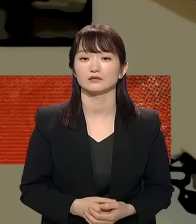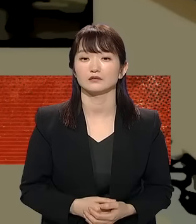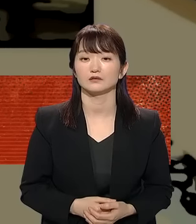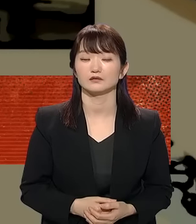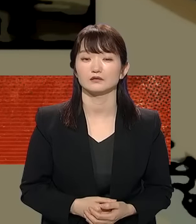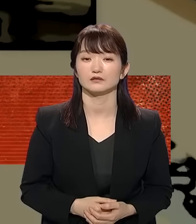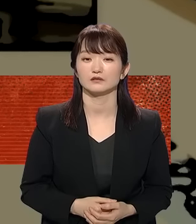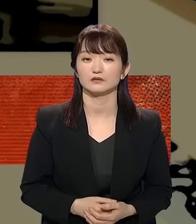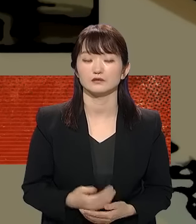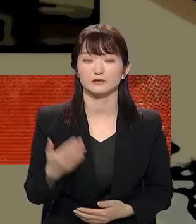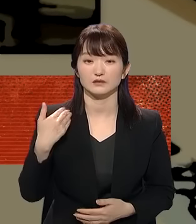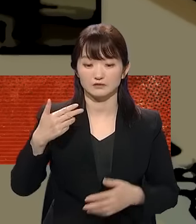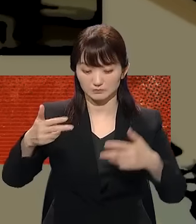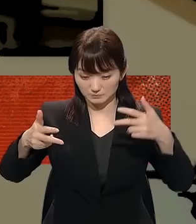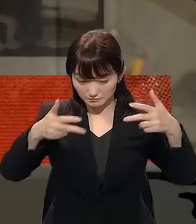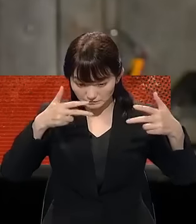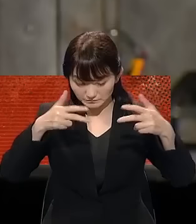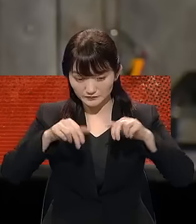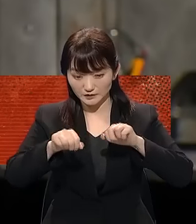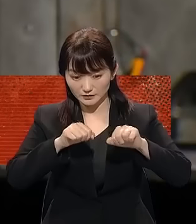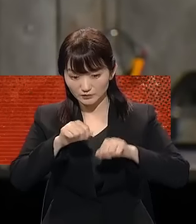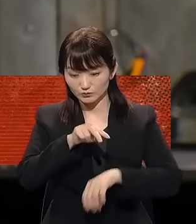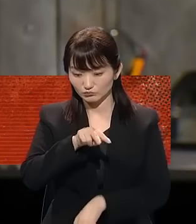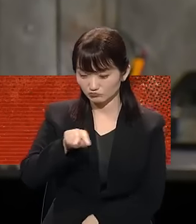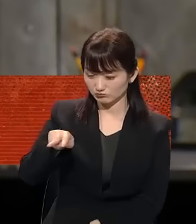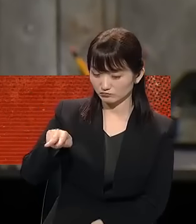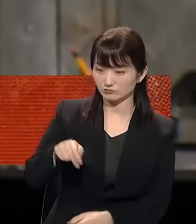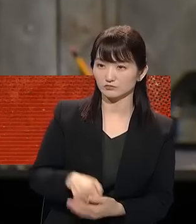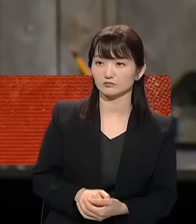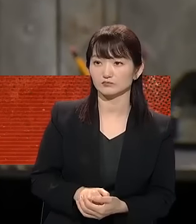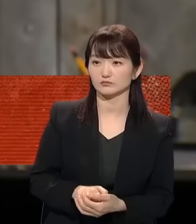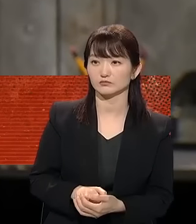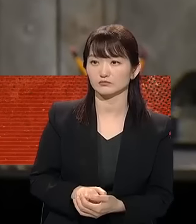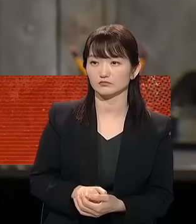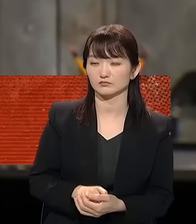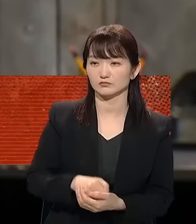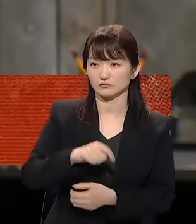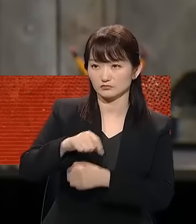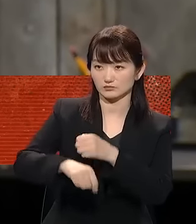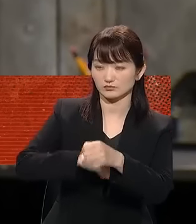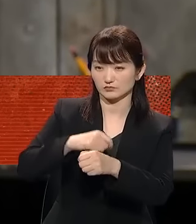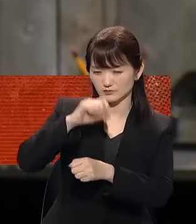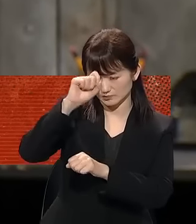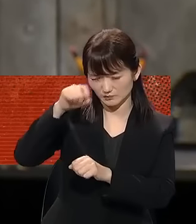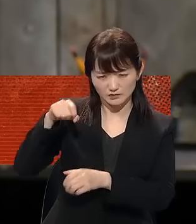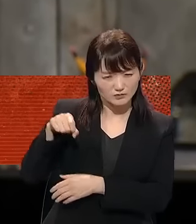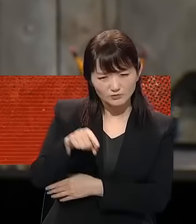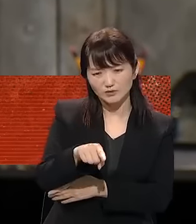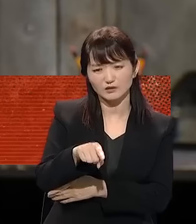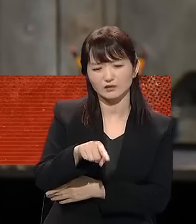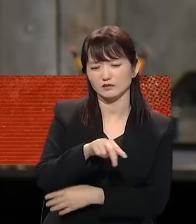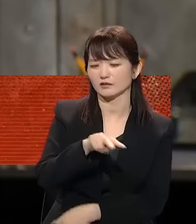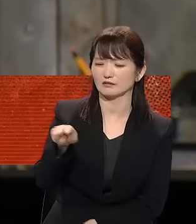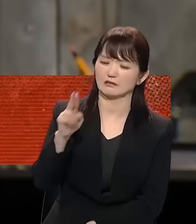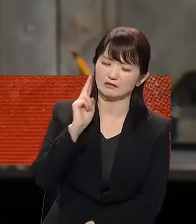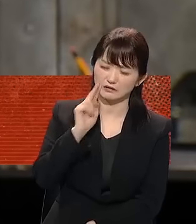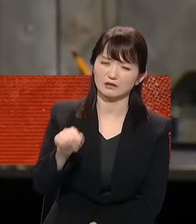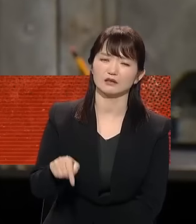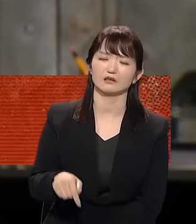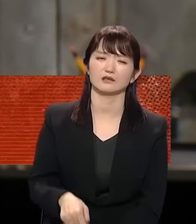아까 저 그저 CCTV 나온 그 행동들 보니까 묶여 가지고 막 발로 차고 하는 거 보니까 가간 이더라고요